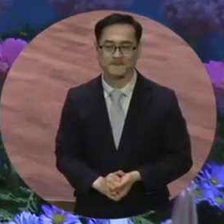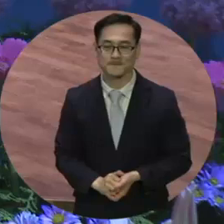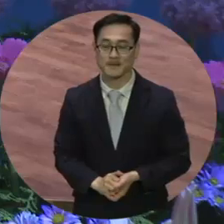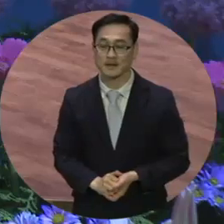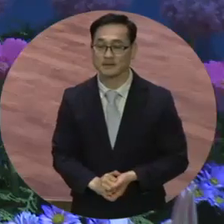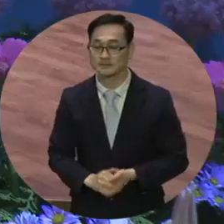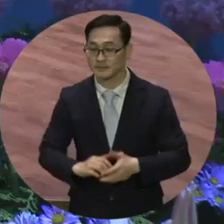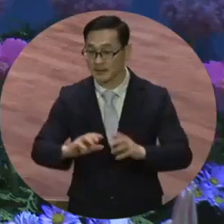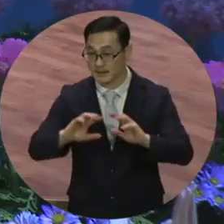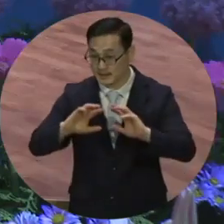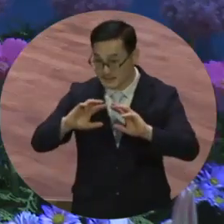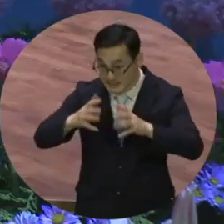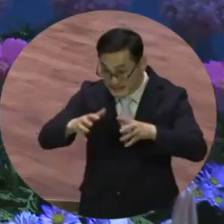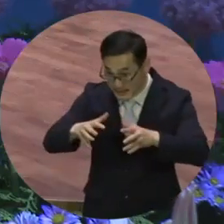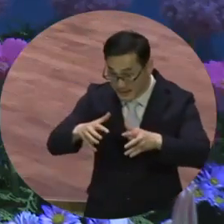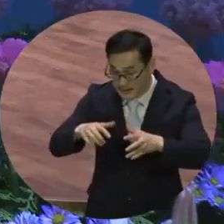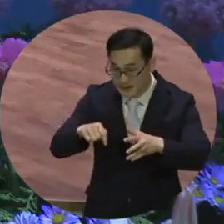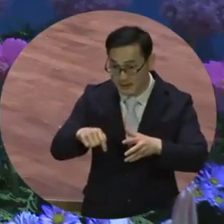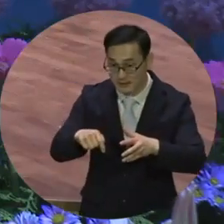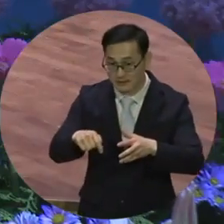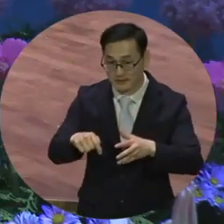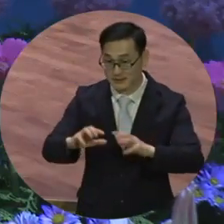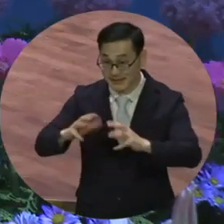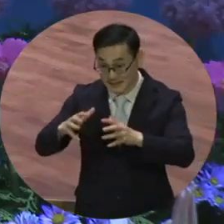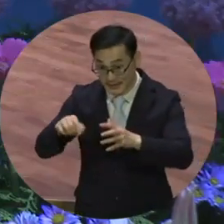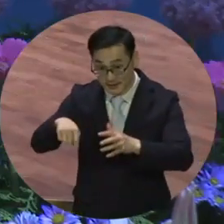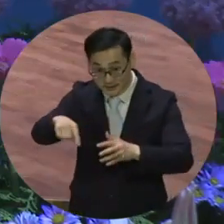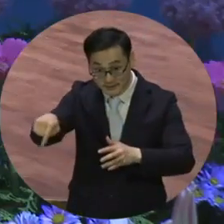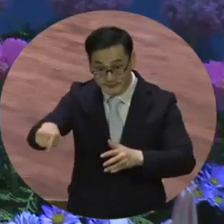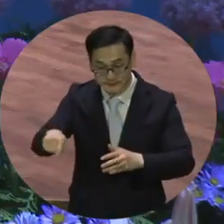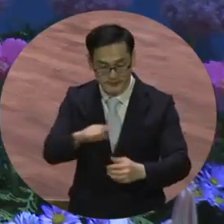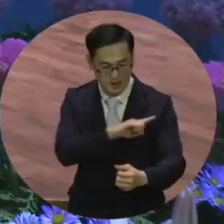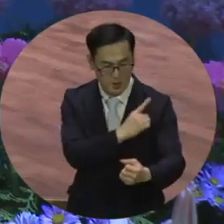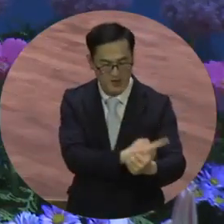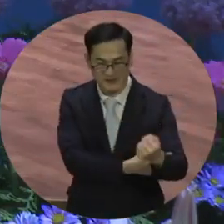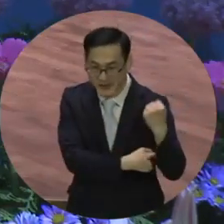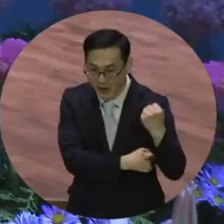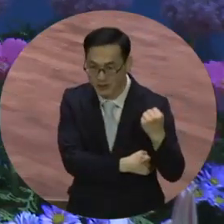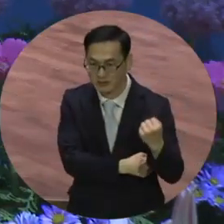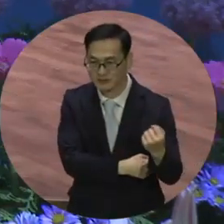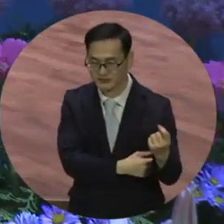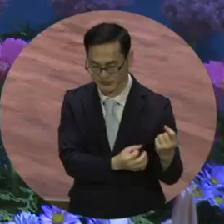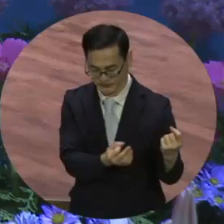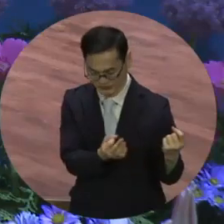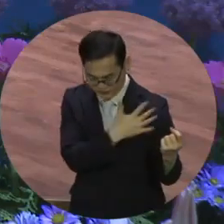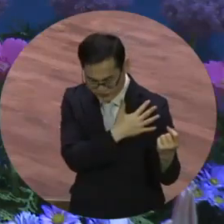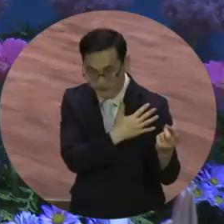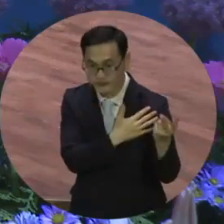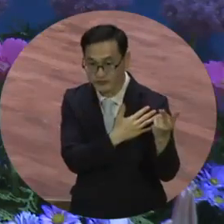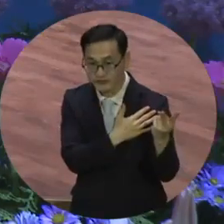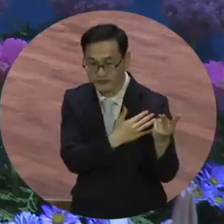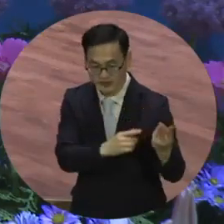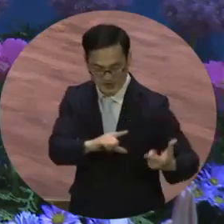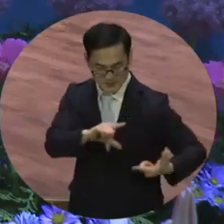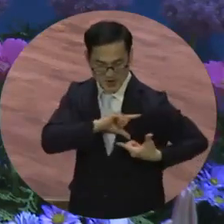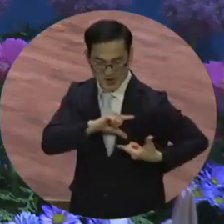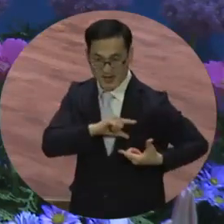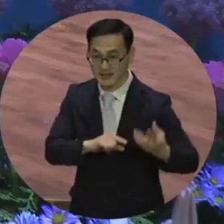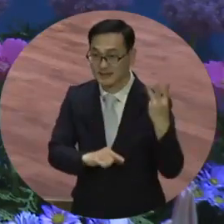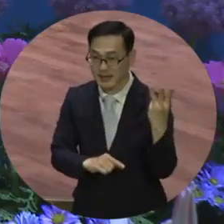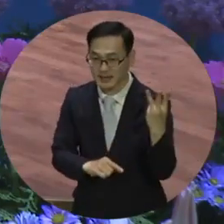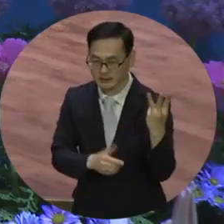세상 사람들은요, 권력, 부, 명예, 이걸 위해 생을